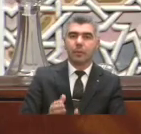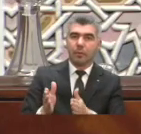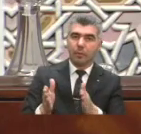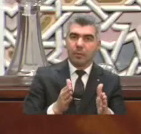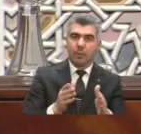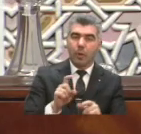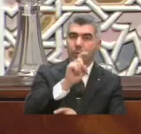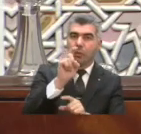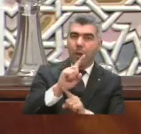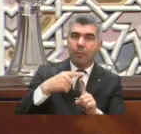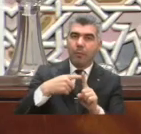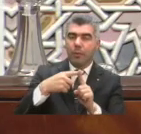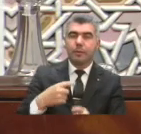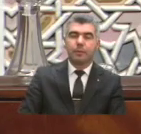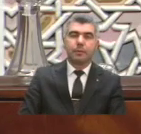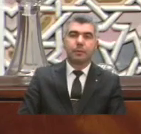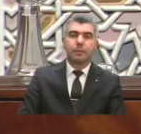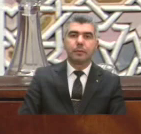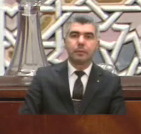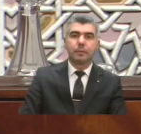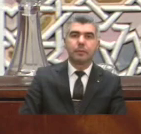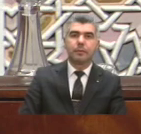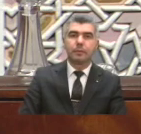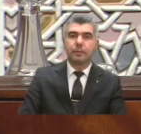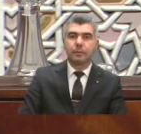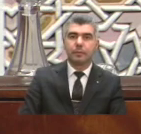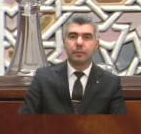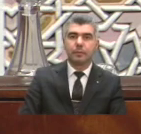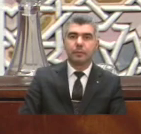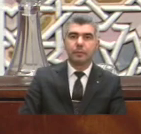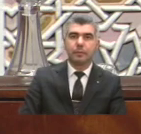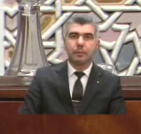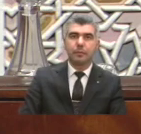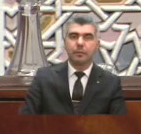لكم. تعقيب سيدة النائبة المحترمة، تفضلوا.